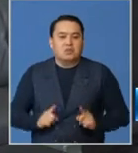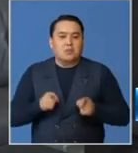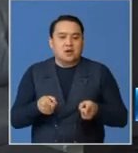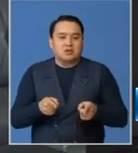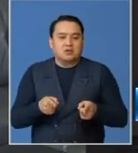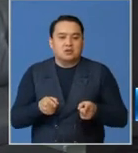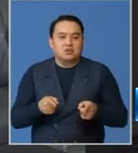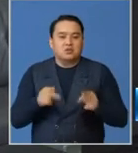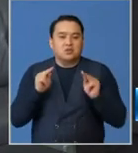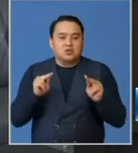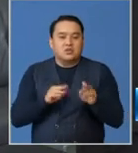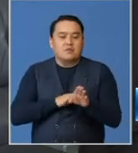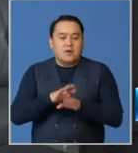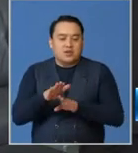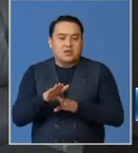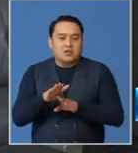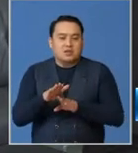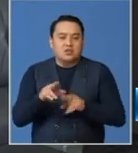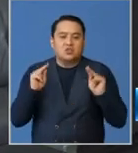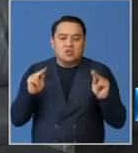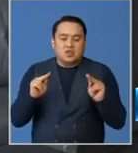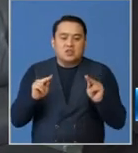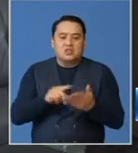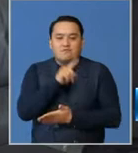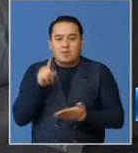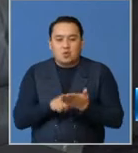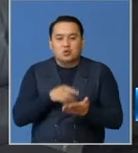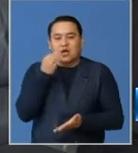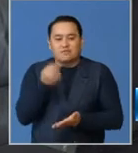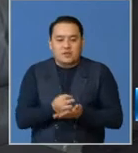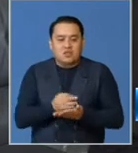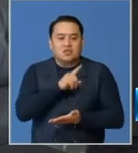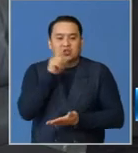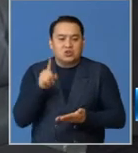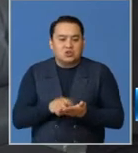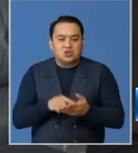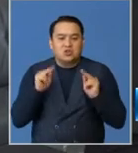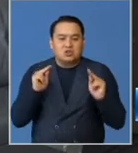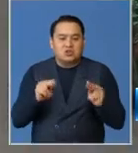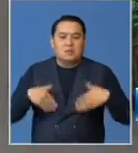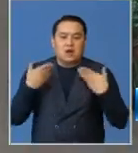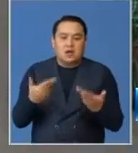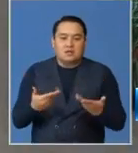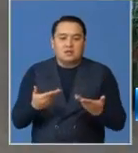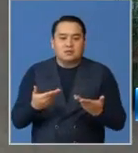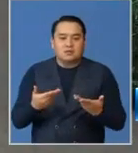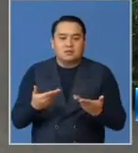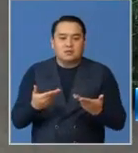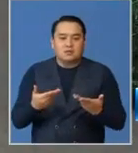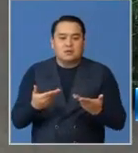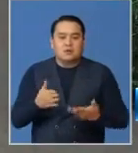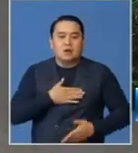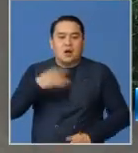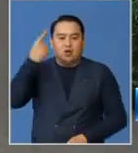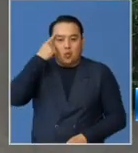честное реагирование, честный вопрос, честный ответ, честное предложение, честная рекомендация. Я